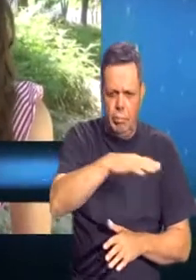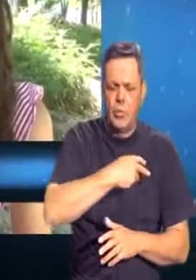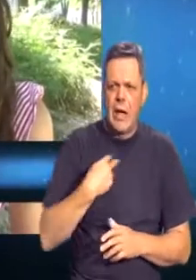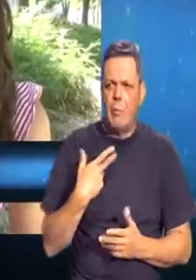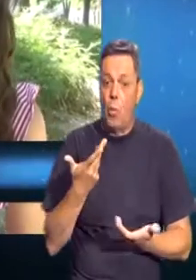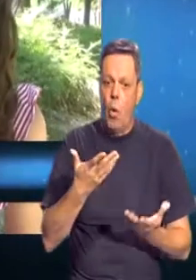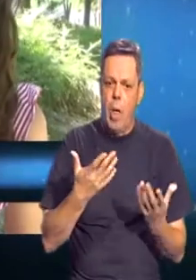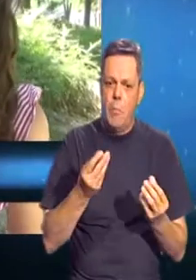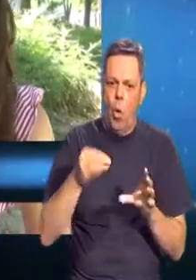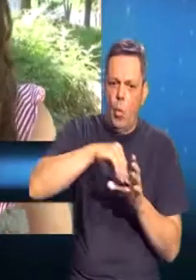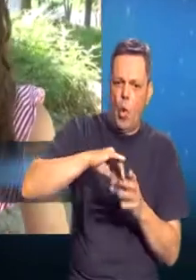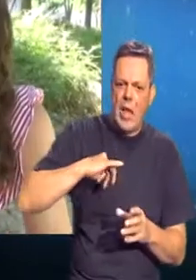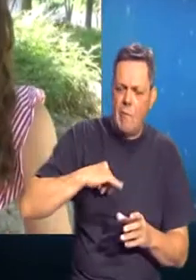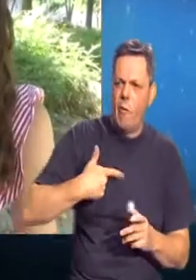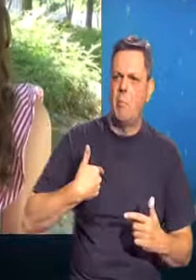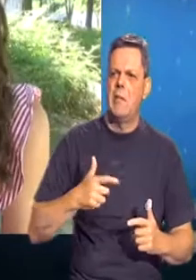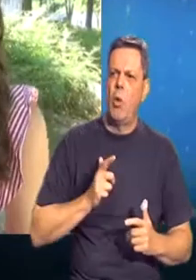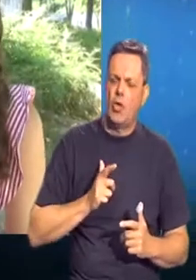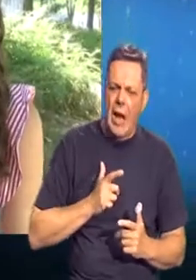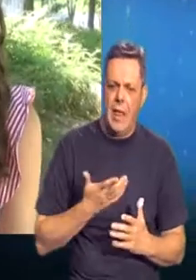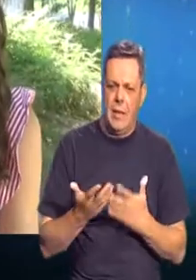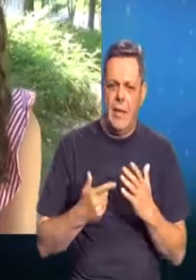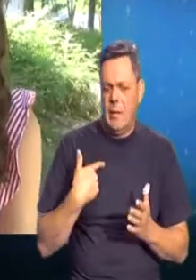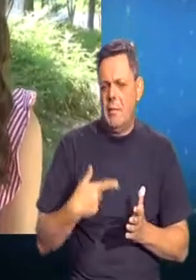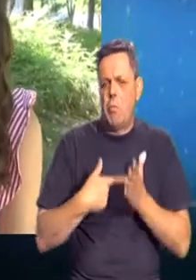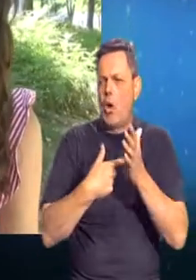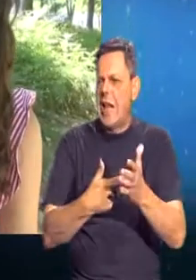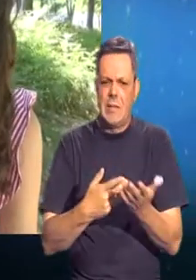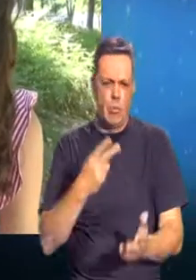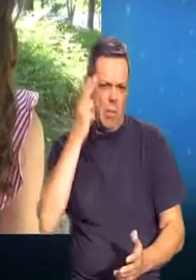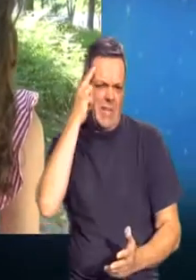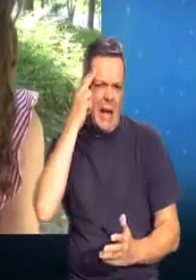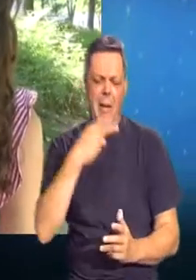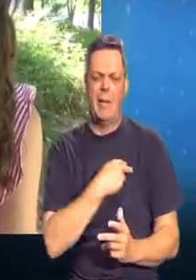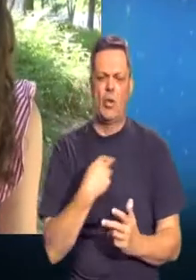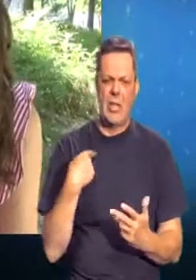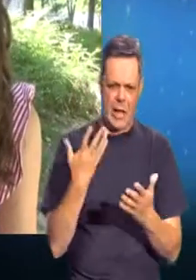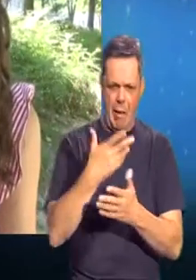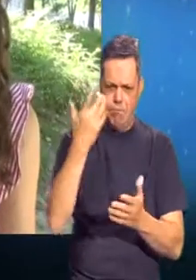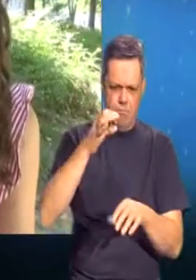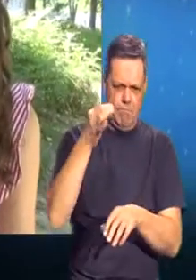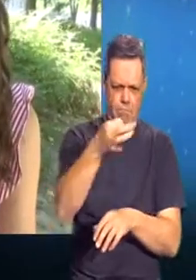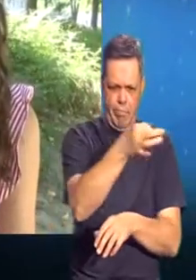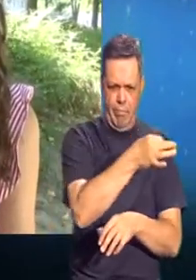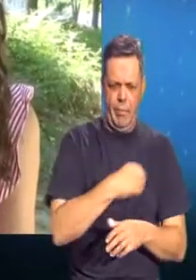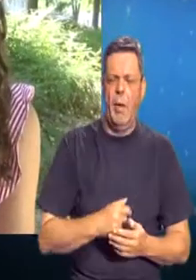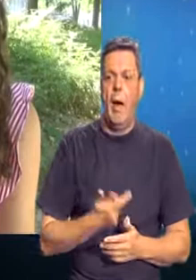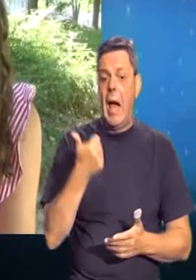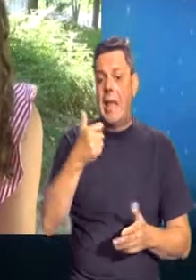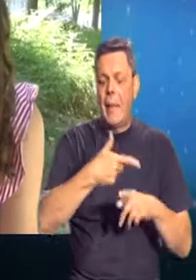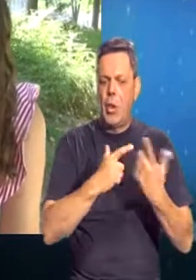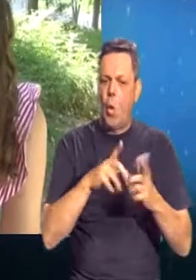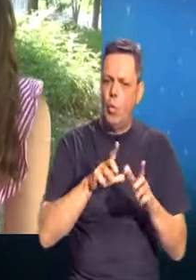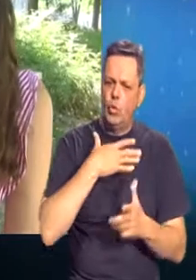je unio zanimljivost. Šetali smo i oni su pokazivali znamenitosti grada Zagreba. a jedan dio se snimio